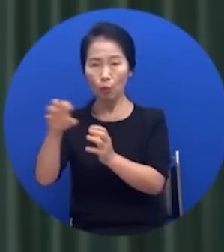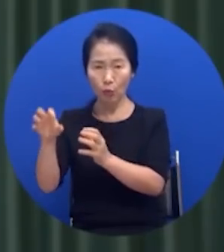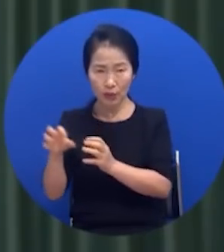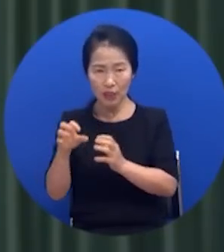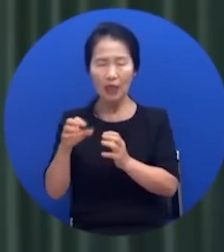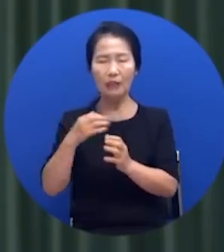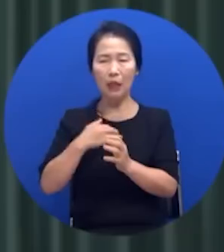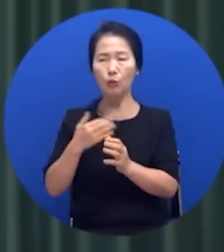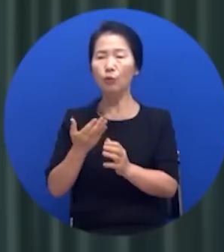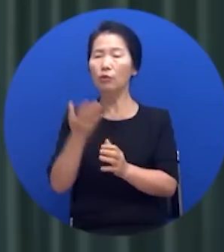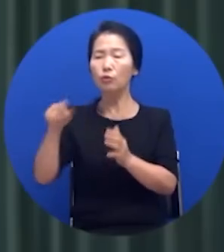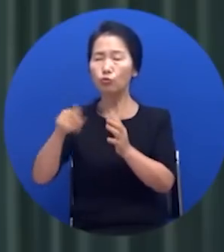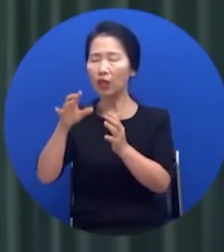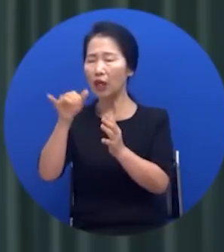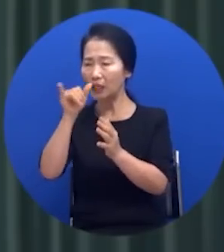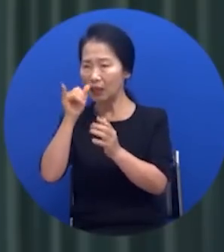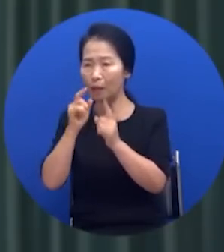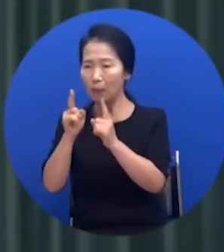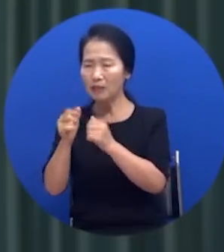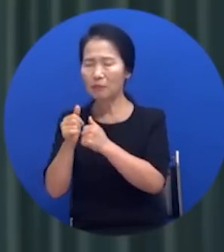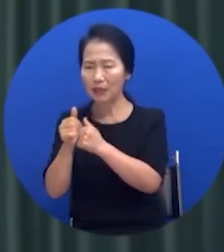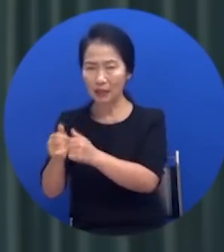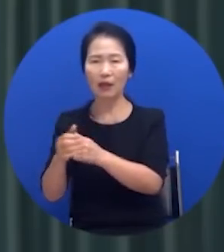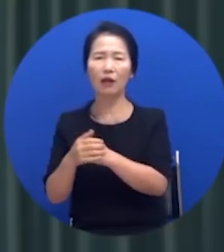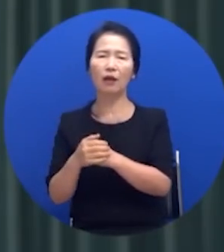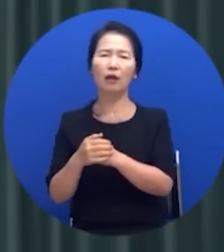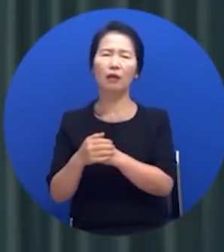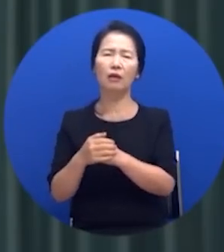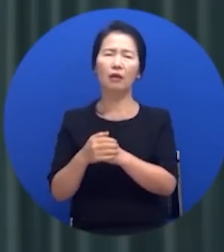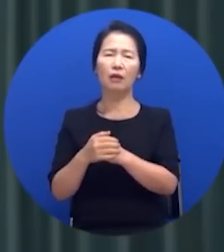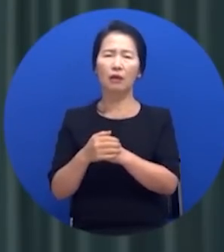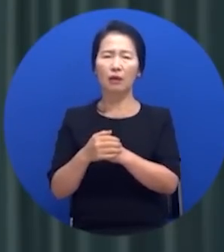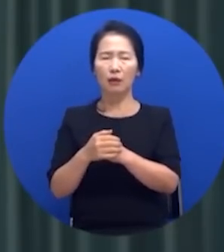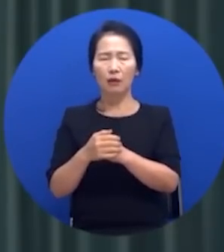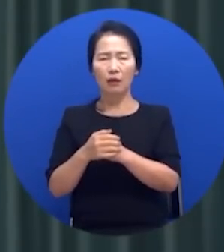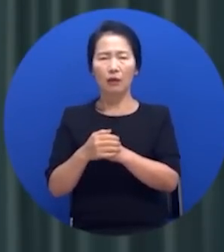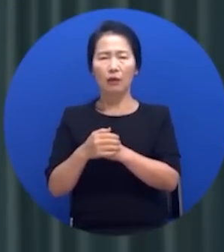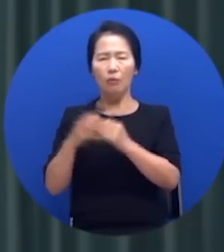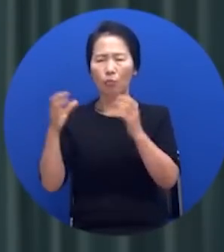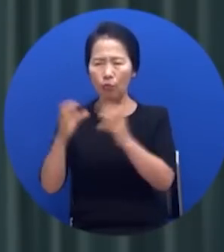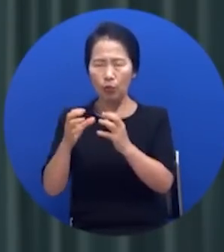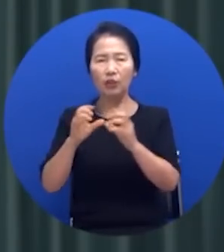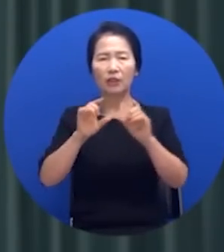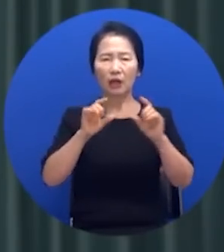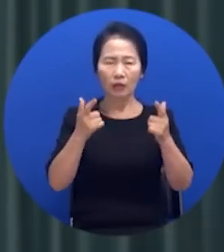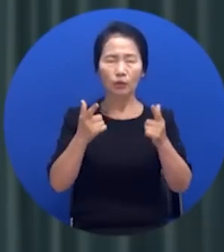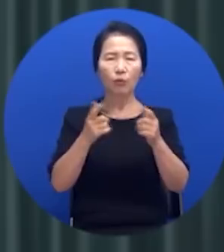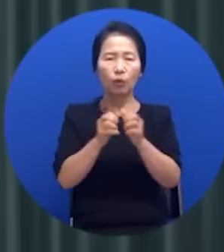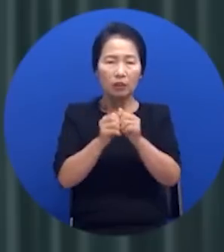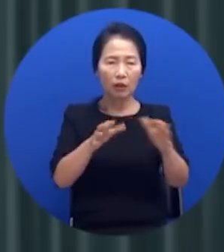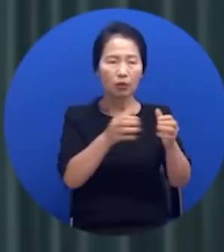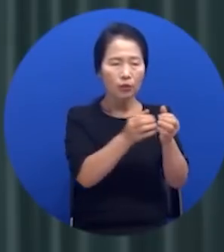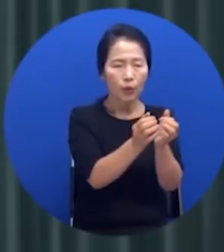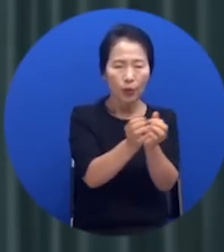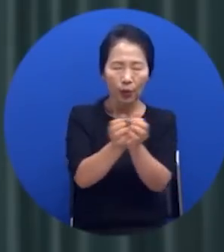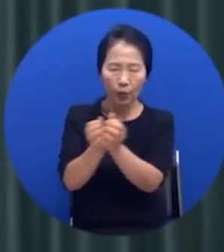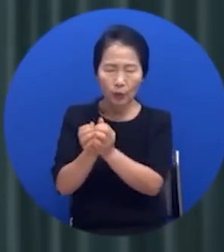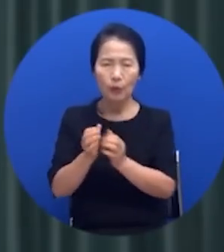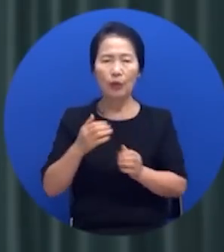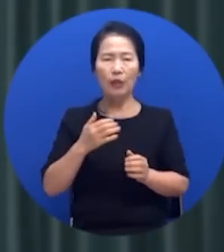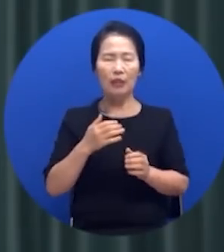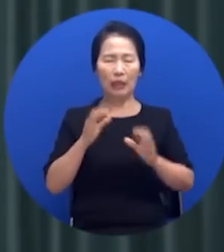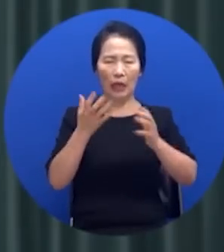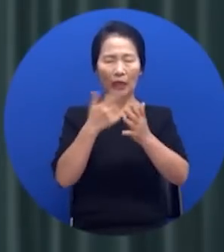중에 있느니라 라는 말씀에 따라 비대면 예배를 실천하고 나와 우리를 함께 지키기